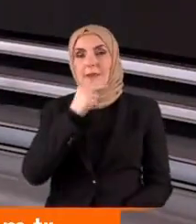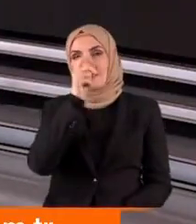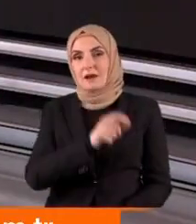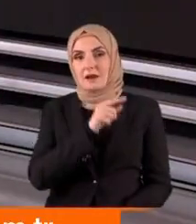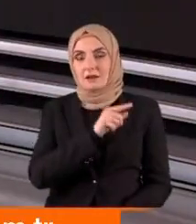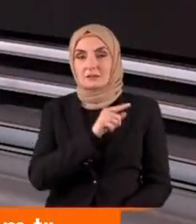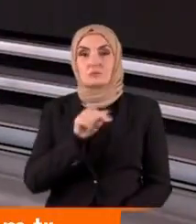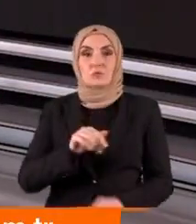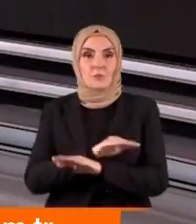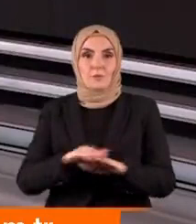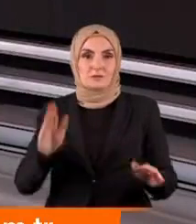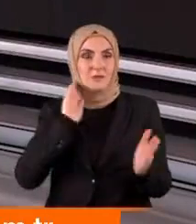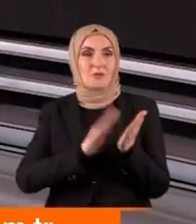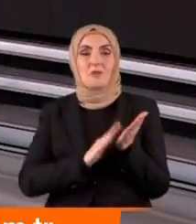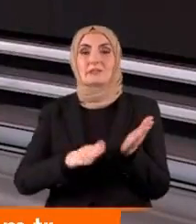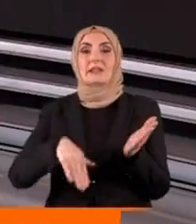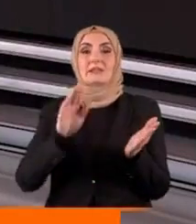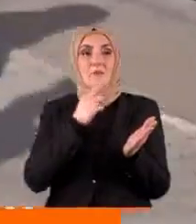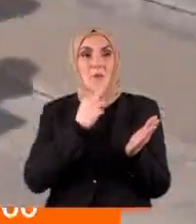değil" sözü de masayı ikiye böldü.